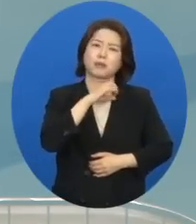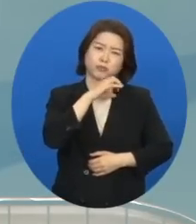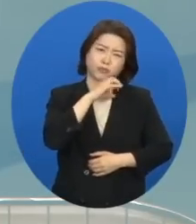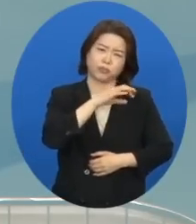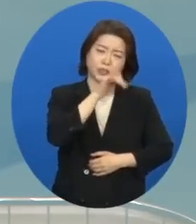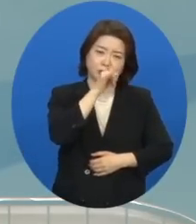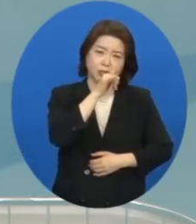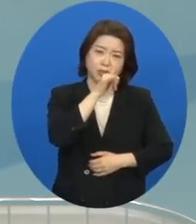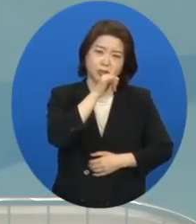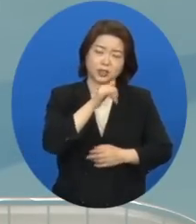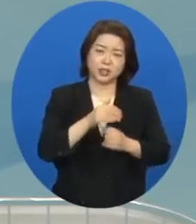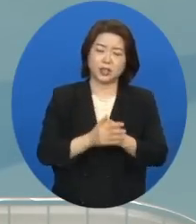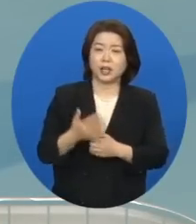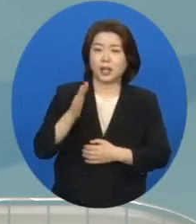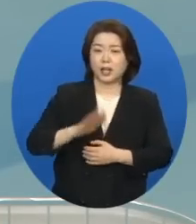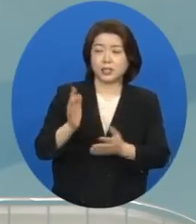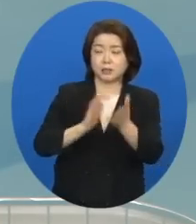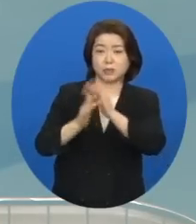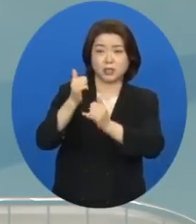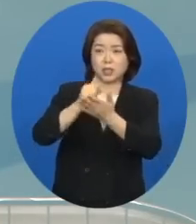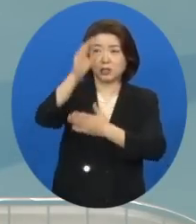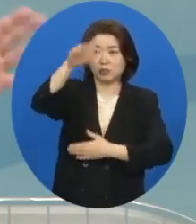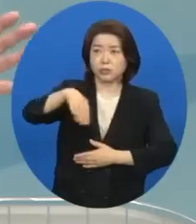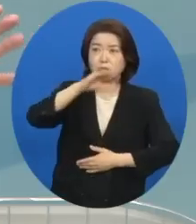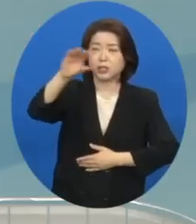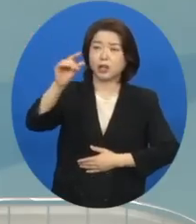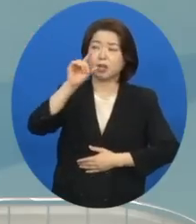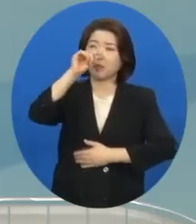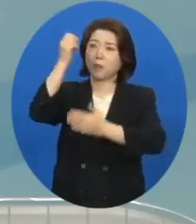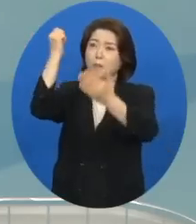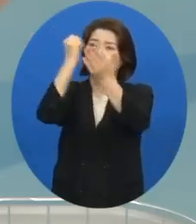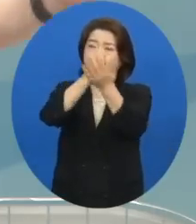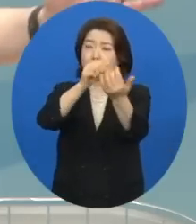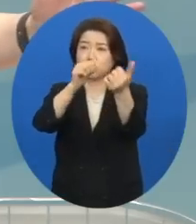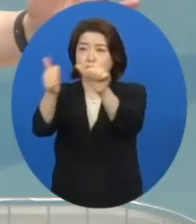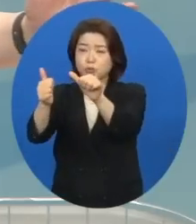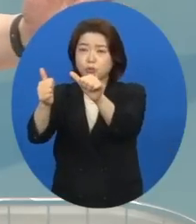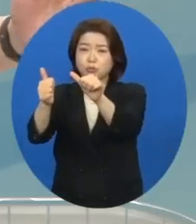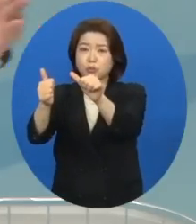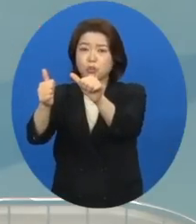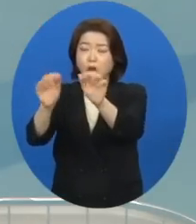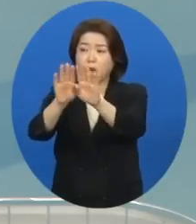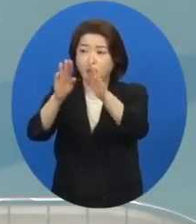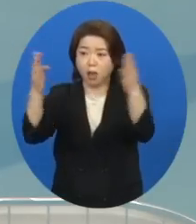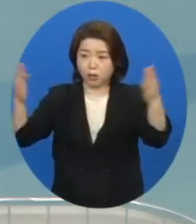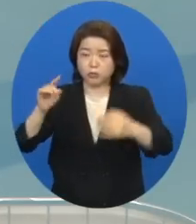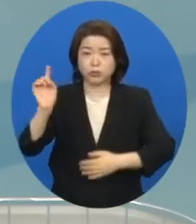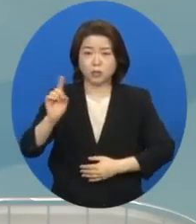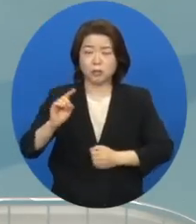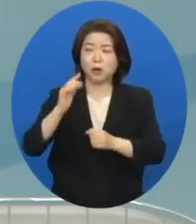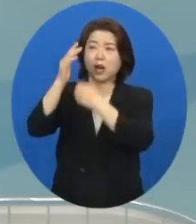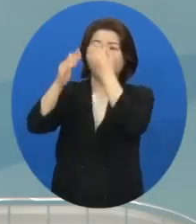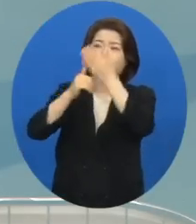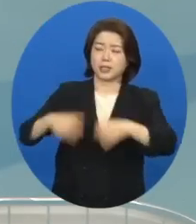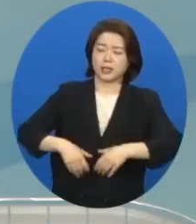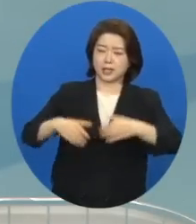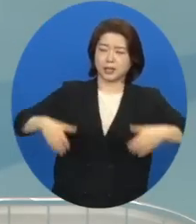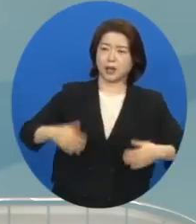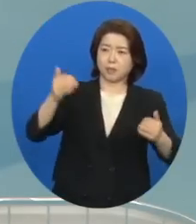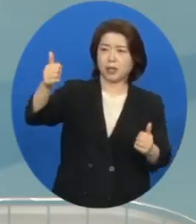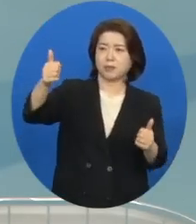사실은 예수님 십자가에 못 박혀 죽으심으로 우리에게 열어주신 것이 하나님께 담대히